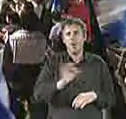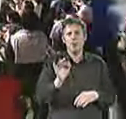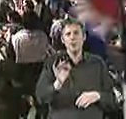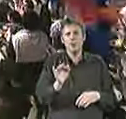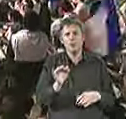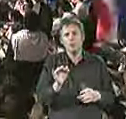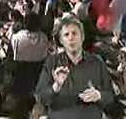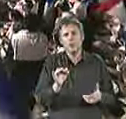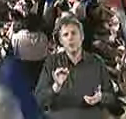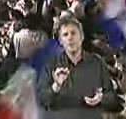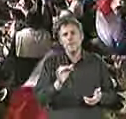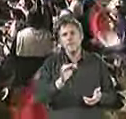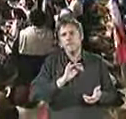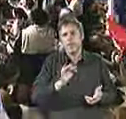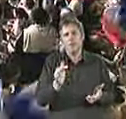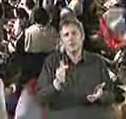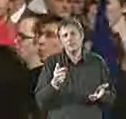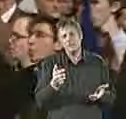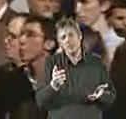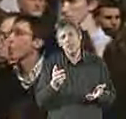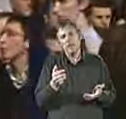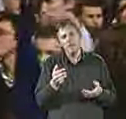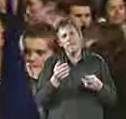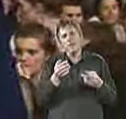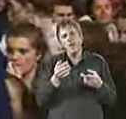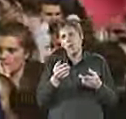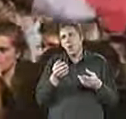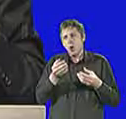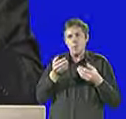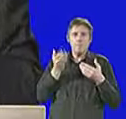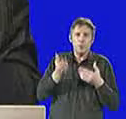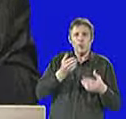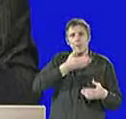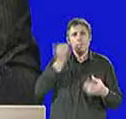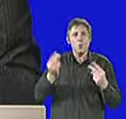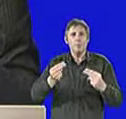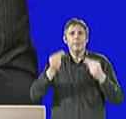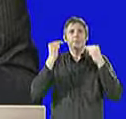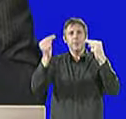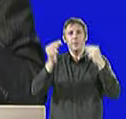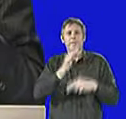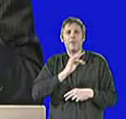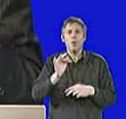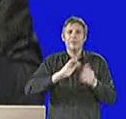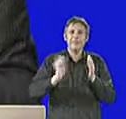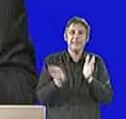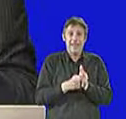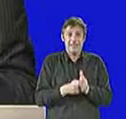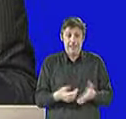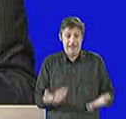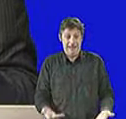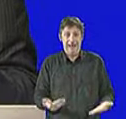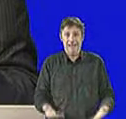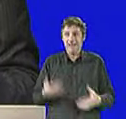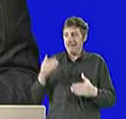la France mérite mieux que cela. La France est à un moment de son histoire où elle doit faire des choix.